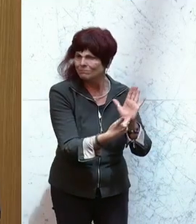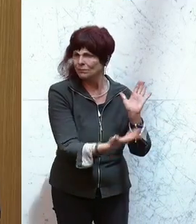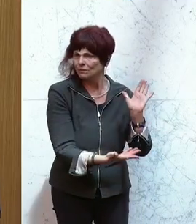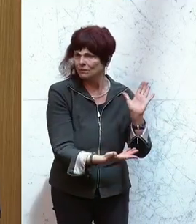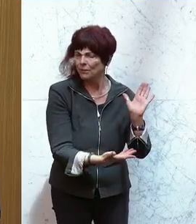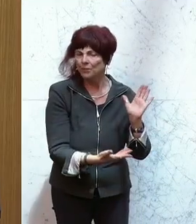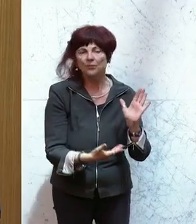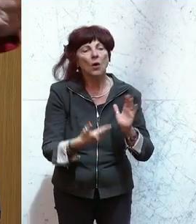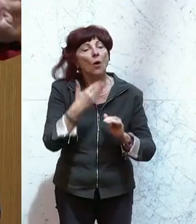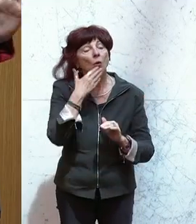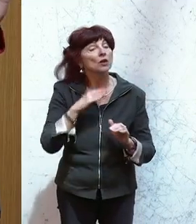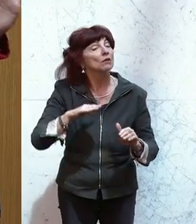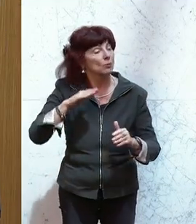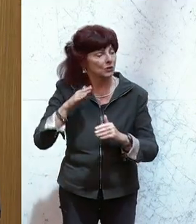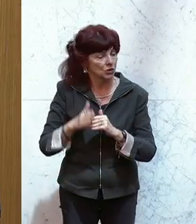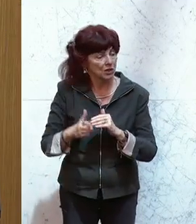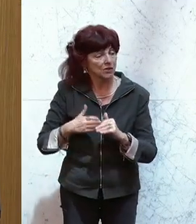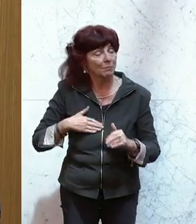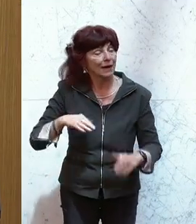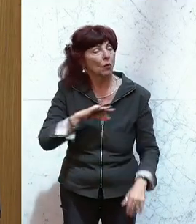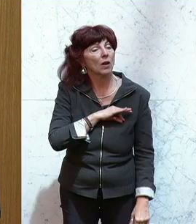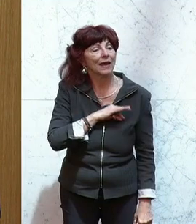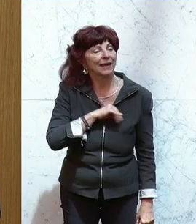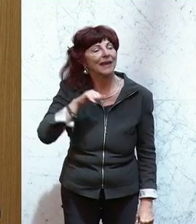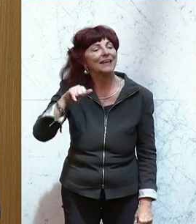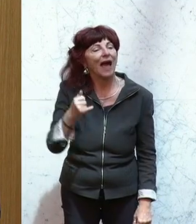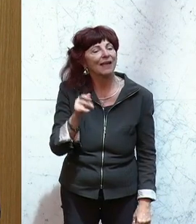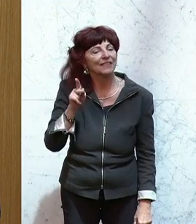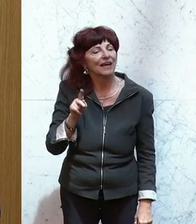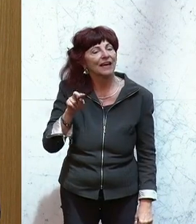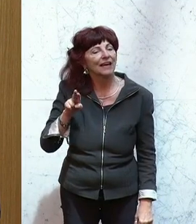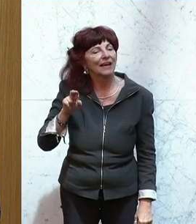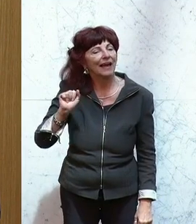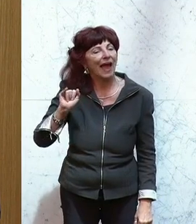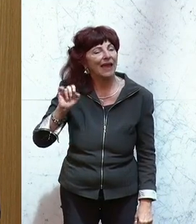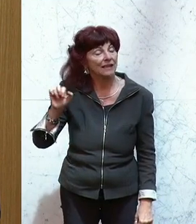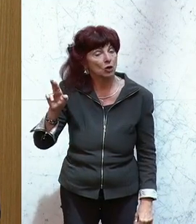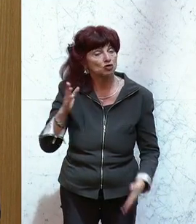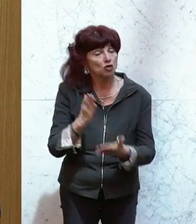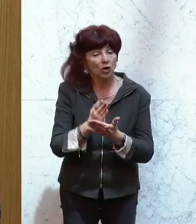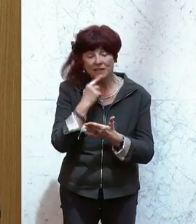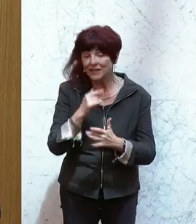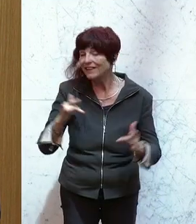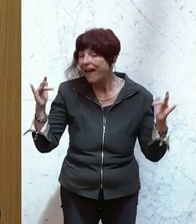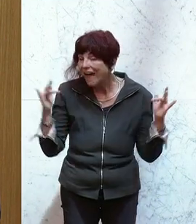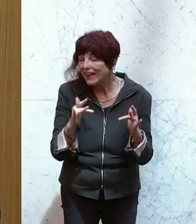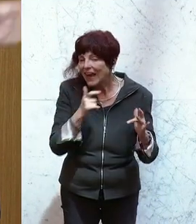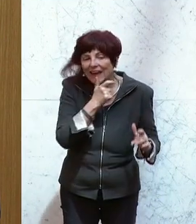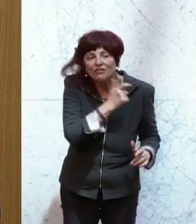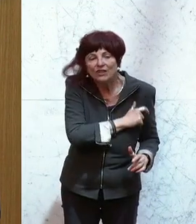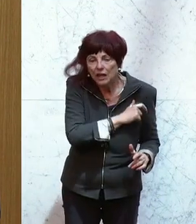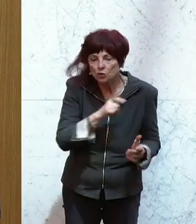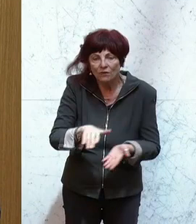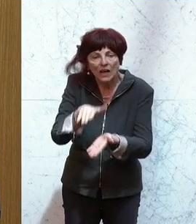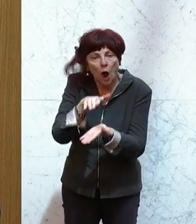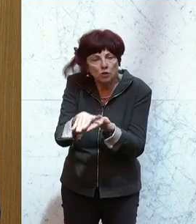Und ich möchte schließen, mein Kollege Jan Greiner hat es bereits deutlich gesagt, die Gegenfinanzierung, die hat da zu sein, sie fehlt. Und das